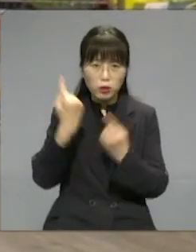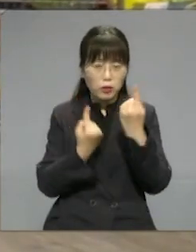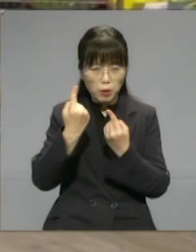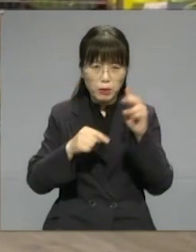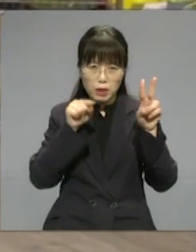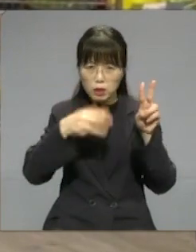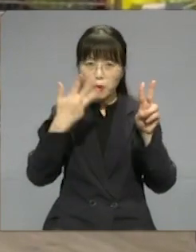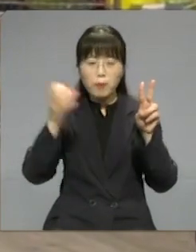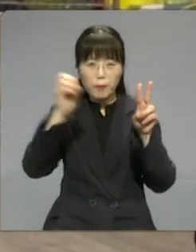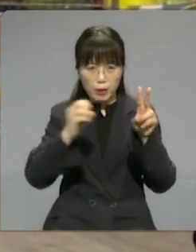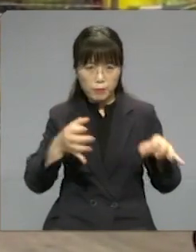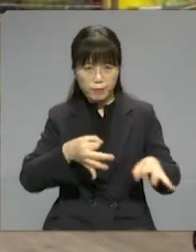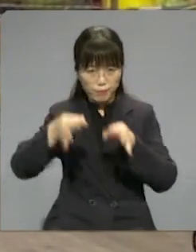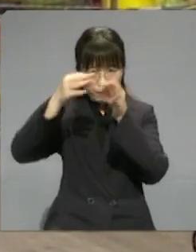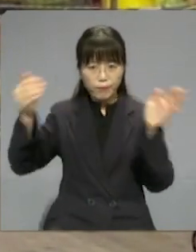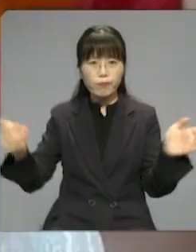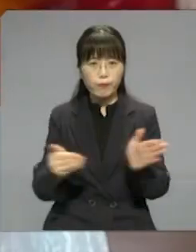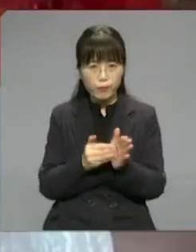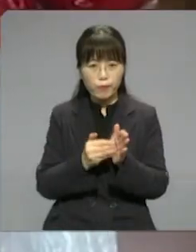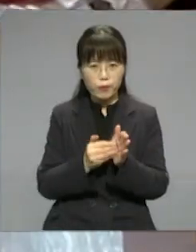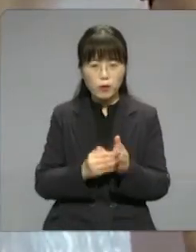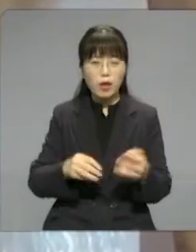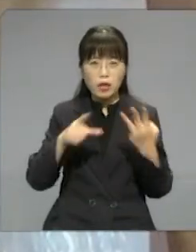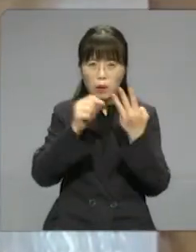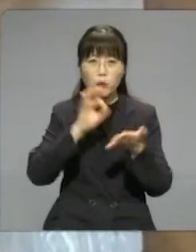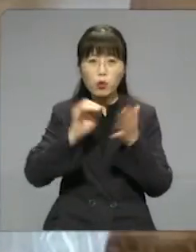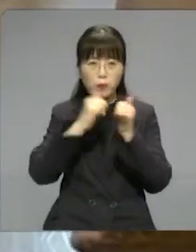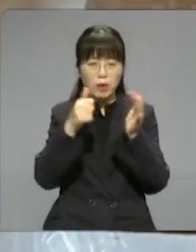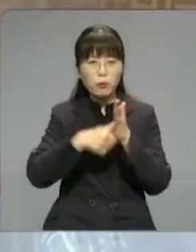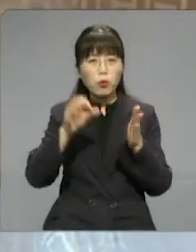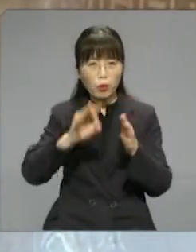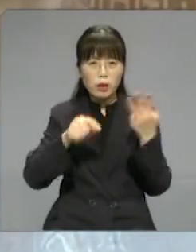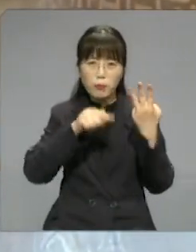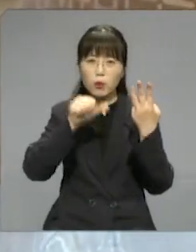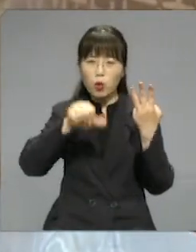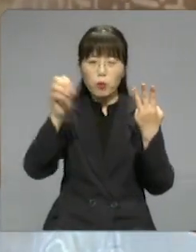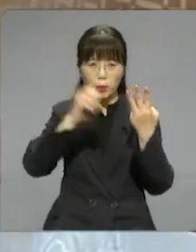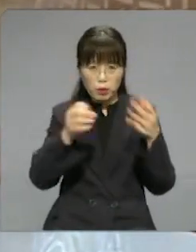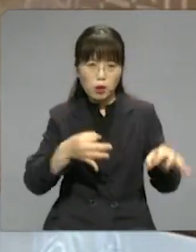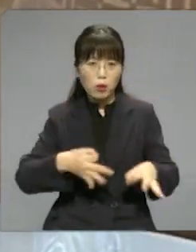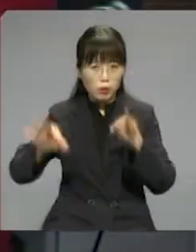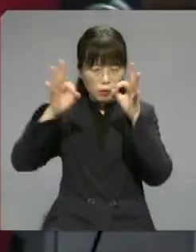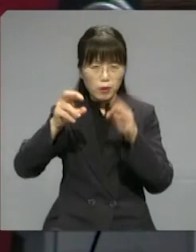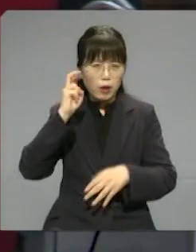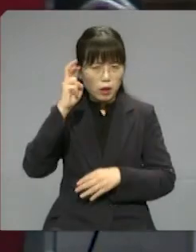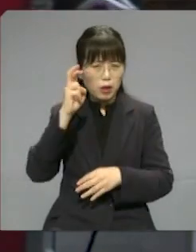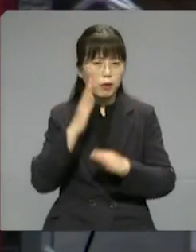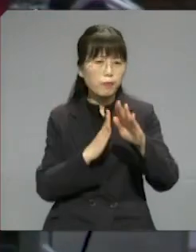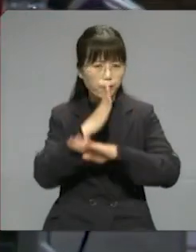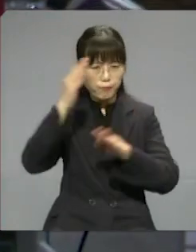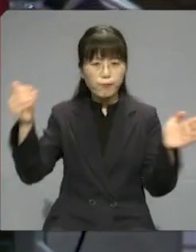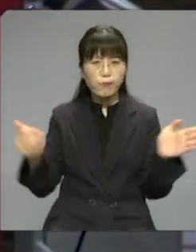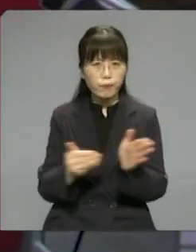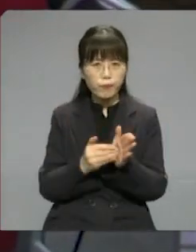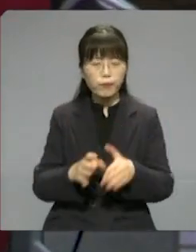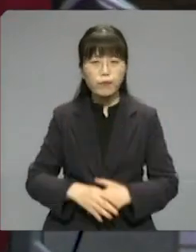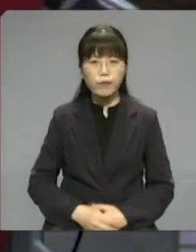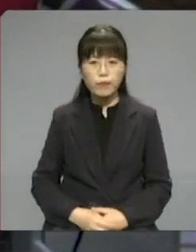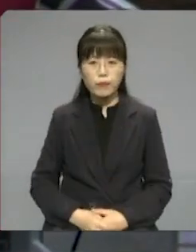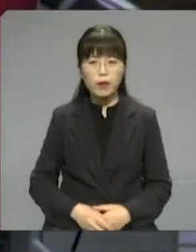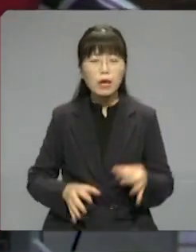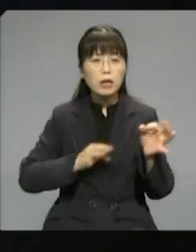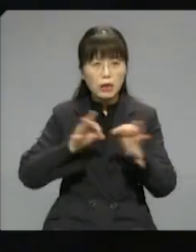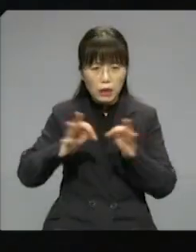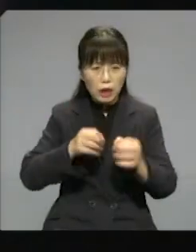2.8% 상승했습니다 3월 소비자 물가도 3.5% 오르며 예상치를 넘어섰습니다